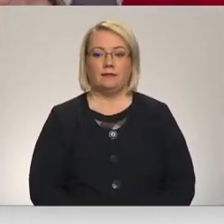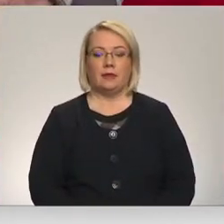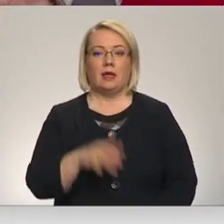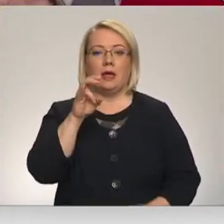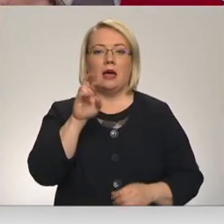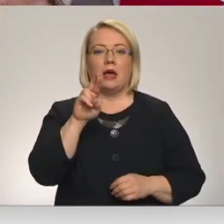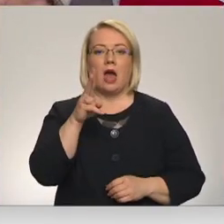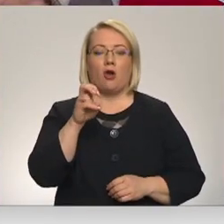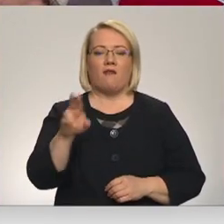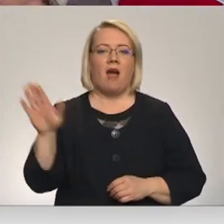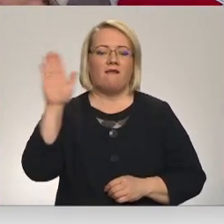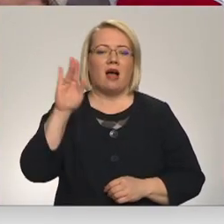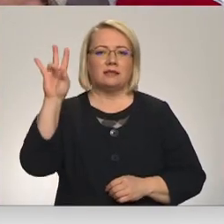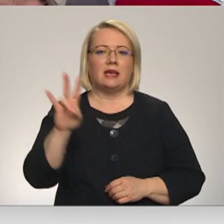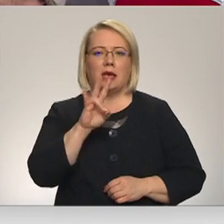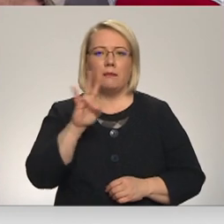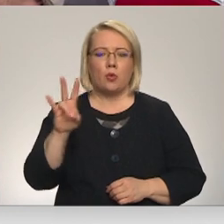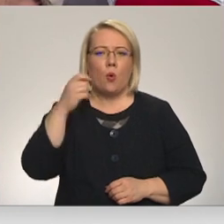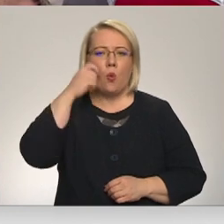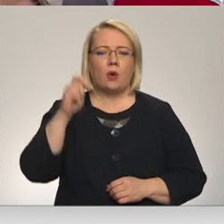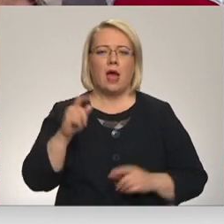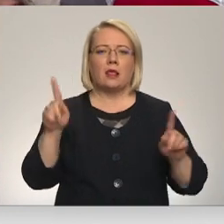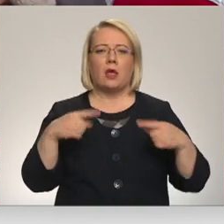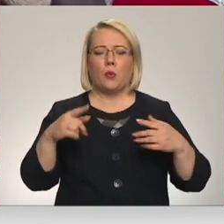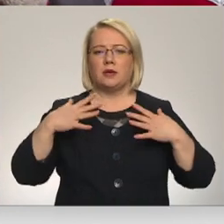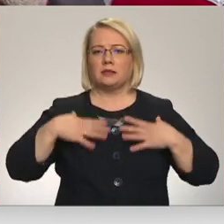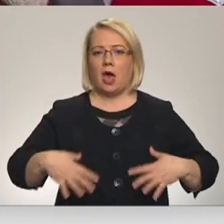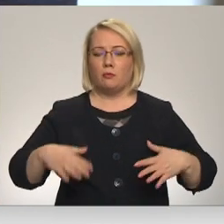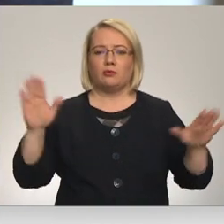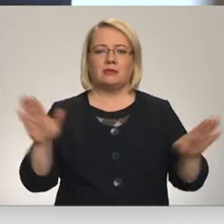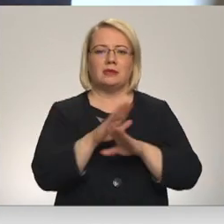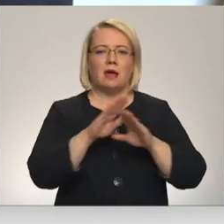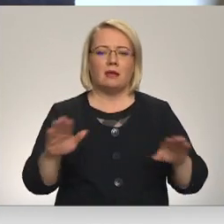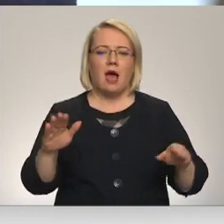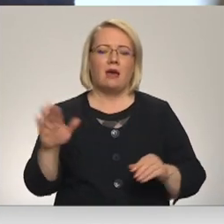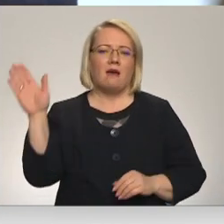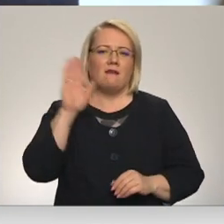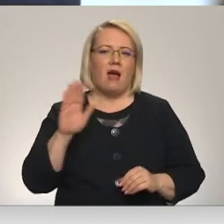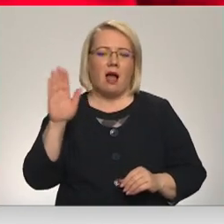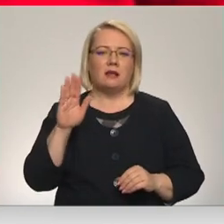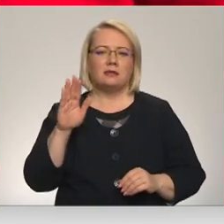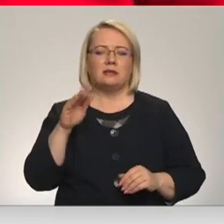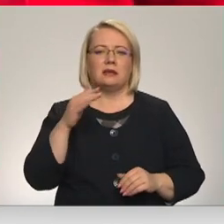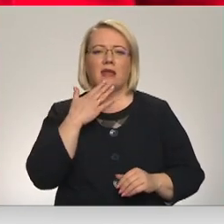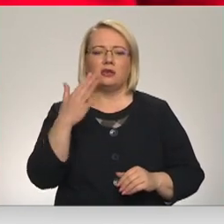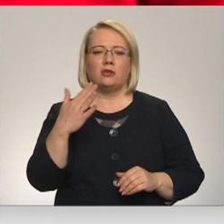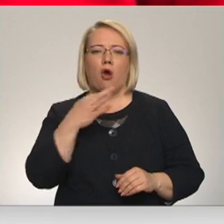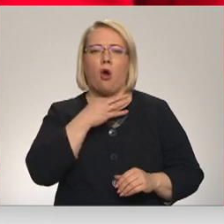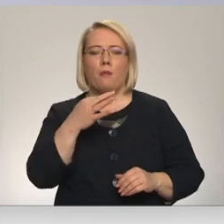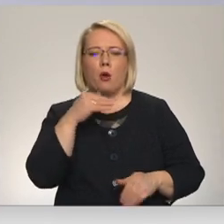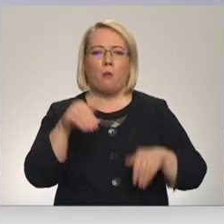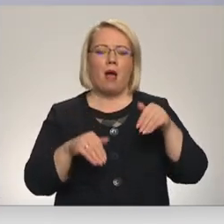Harkovā valsts himnu krāšņos Ukrainas tautas tarpos dziedāja pilsētas nacionālā operas un baleta teātra